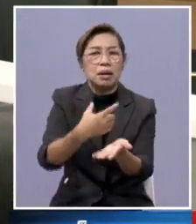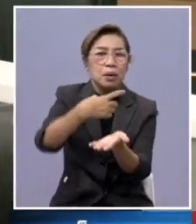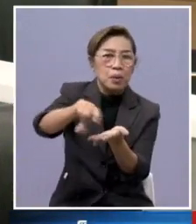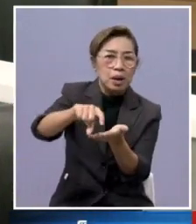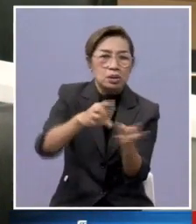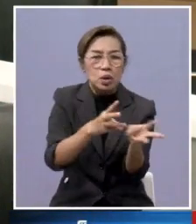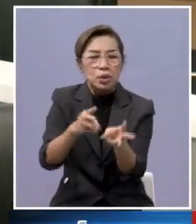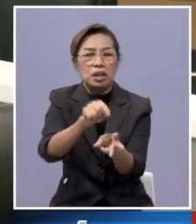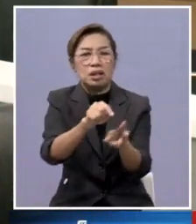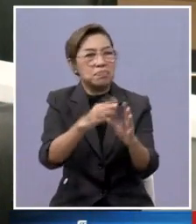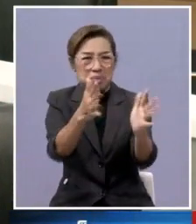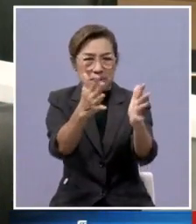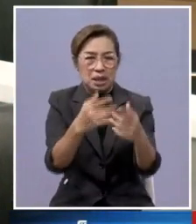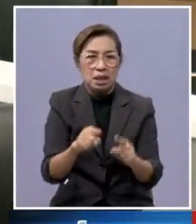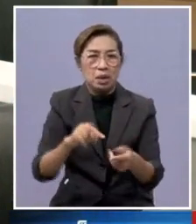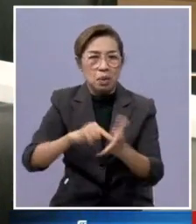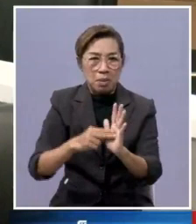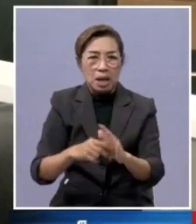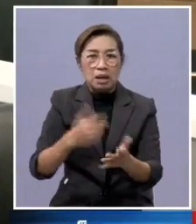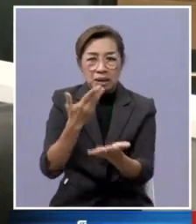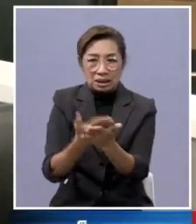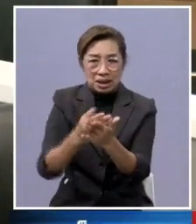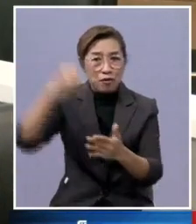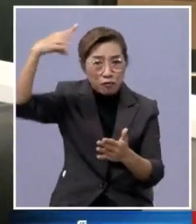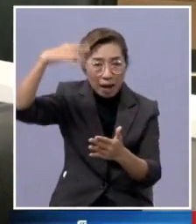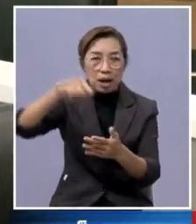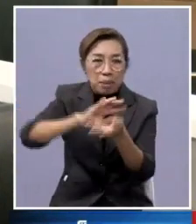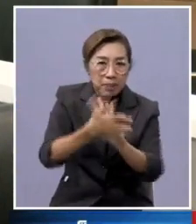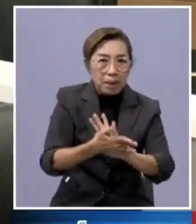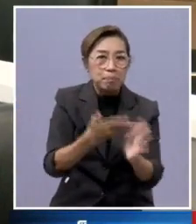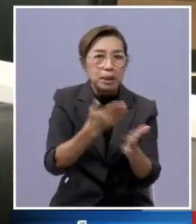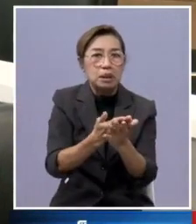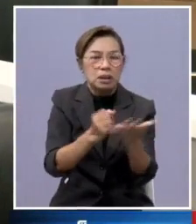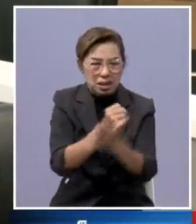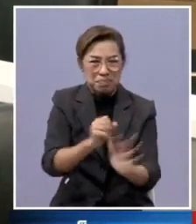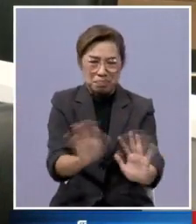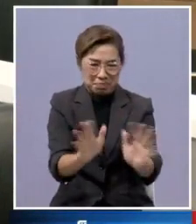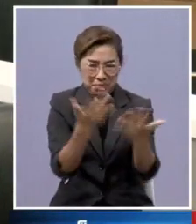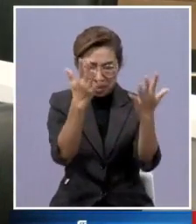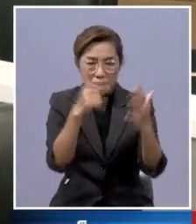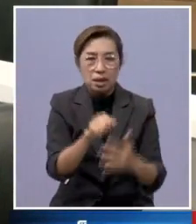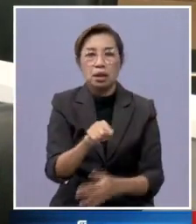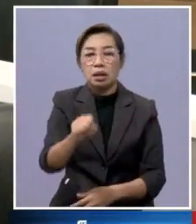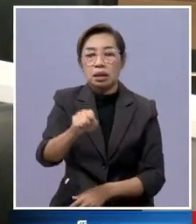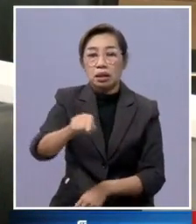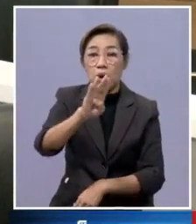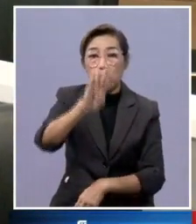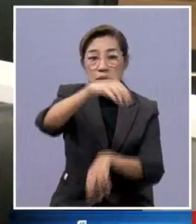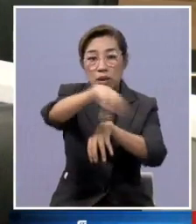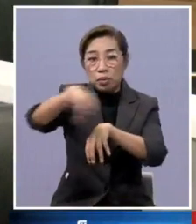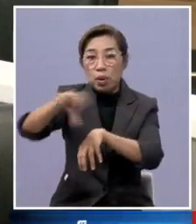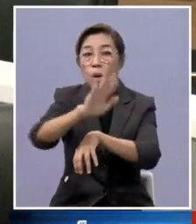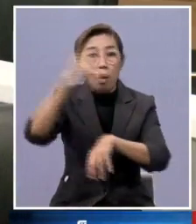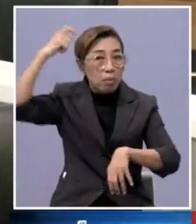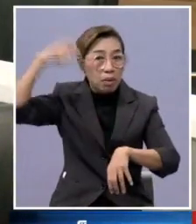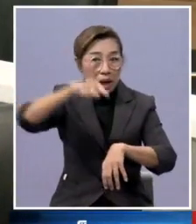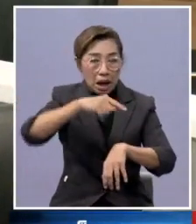เงินในวิธีนั้นแล้วทำให้กลายเป็นเงินผิดกฎหมายสวอุปกิจก็เลยบอกว่าหลังจากที่บุคคลในเครือบริษัทที่เกี่ยวข้อง